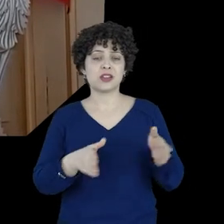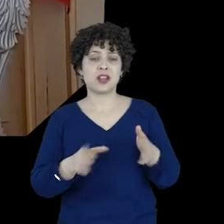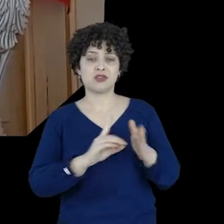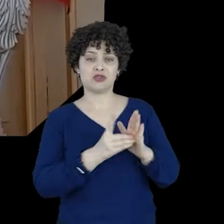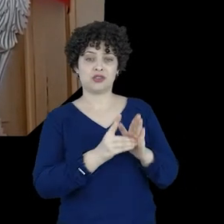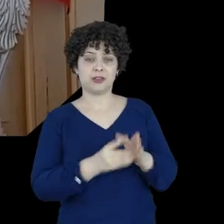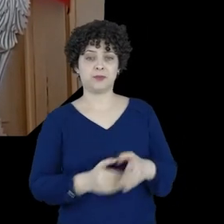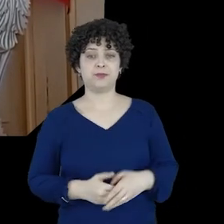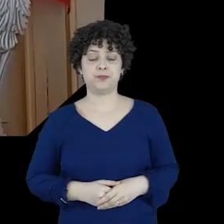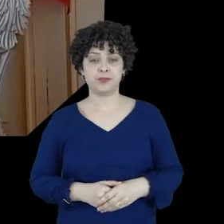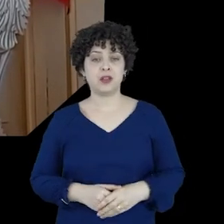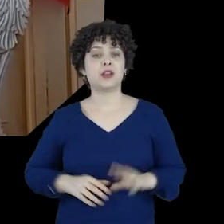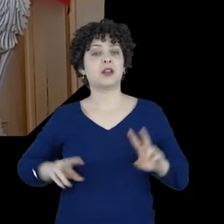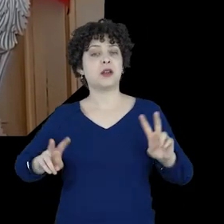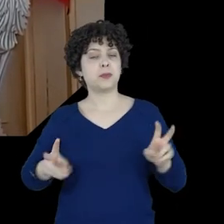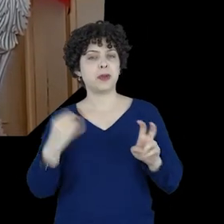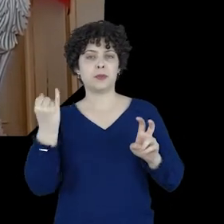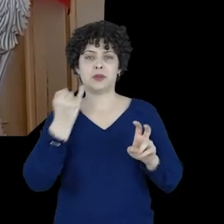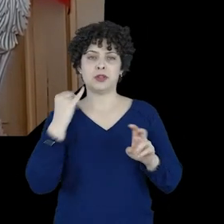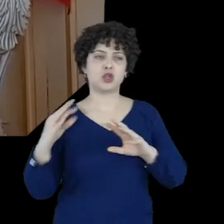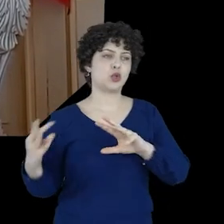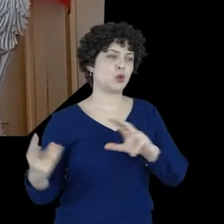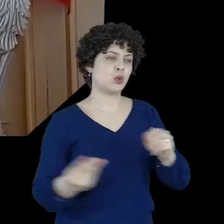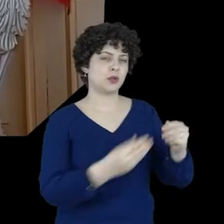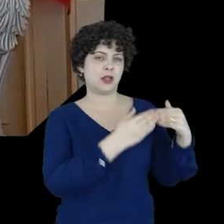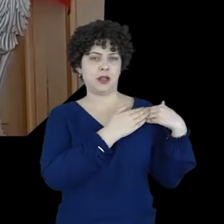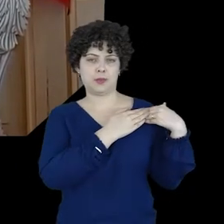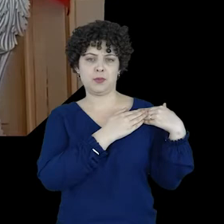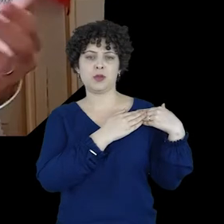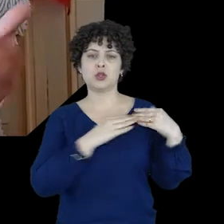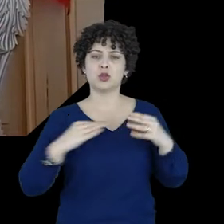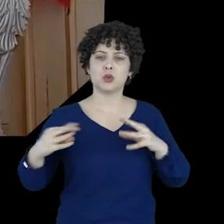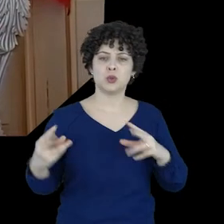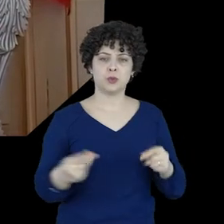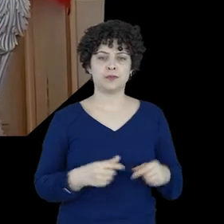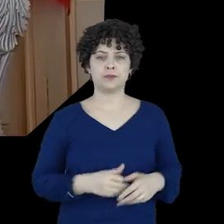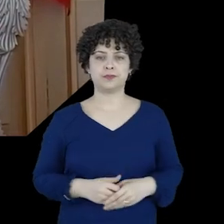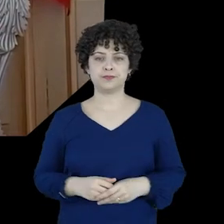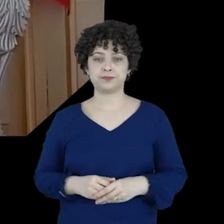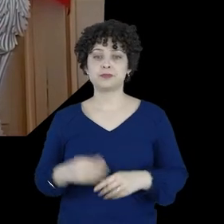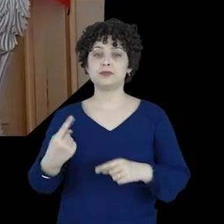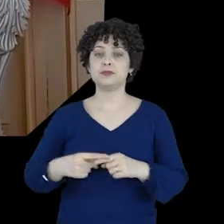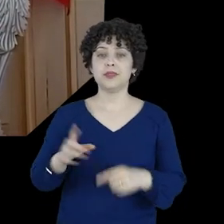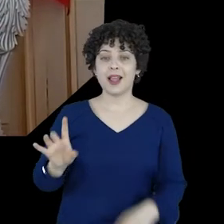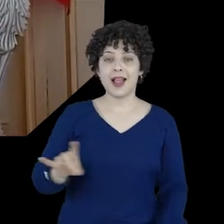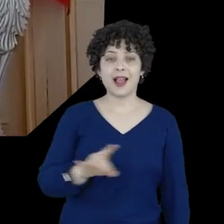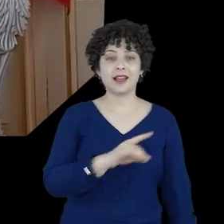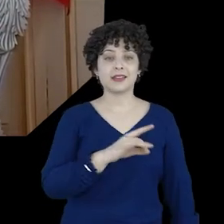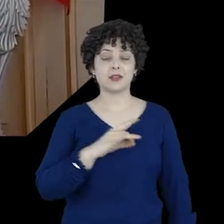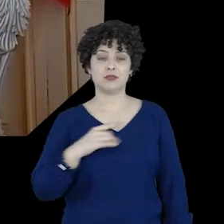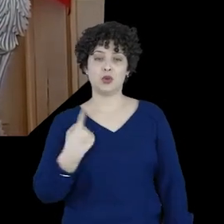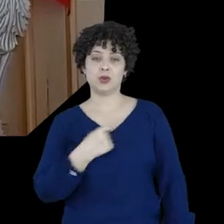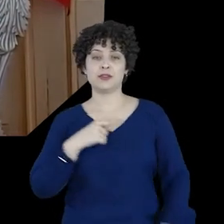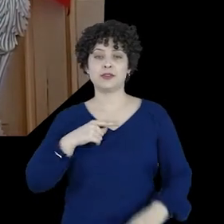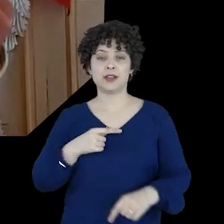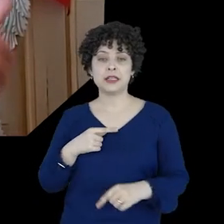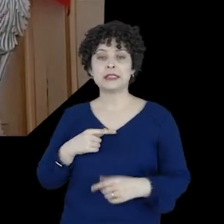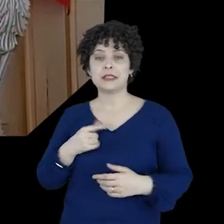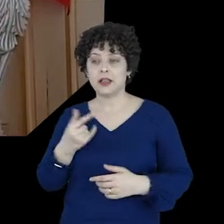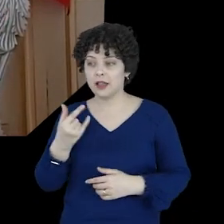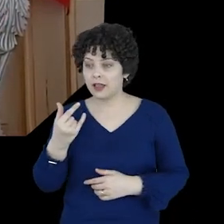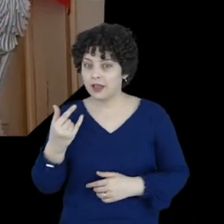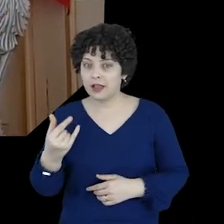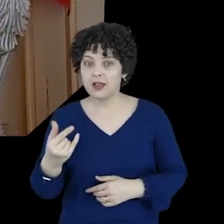C'est une question qui concerne finalement chacune et chacun d'entre nous, parce que chacune et chacun d'entre nous avons